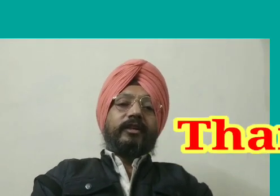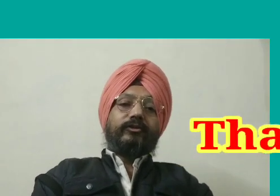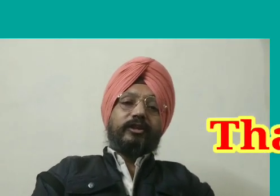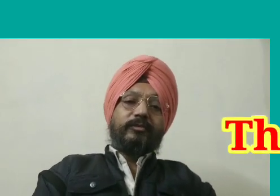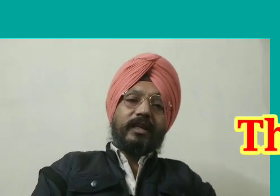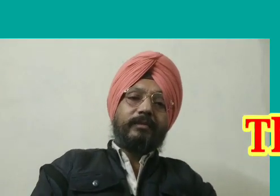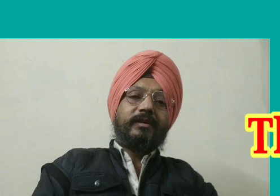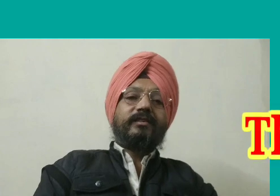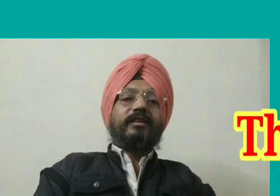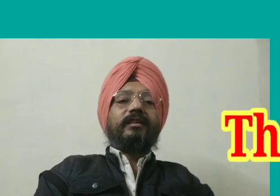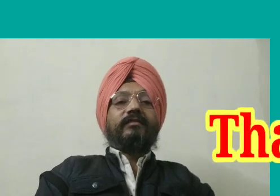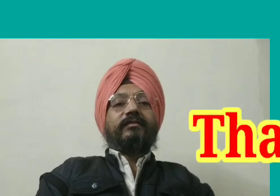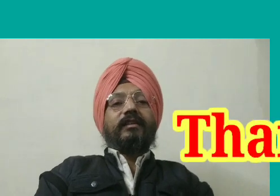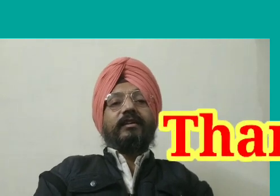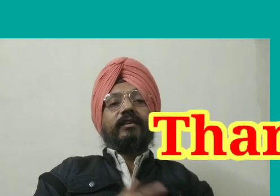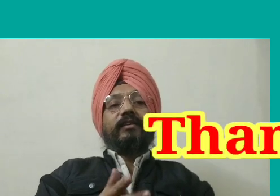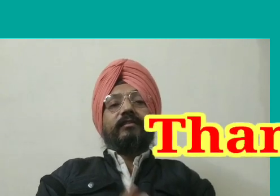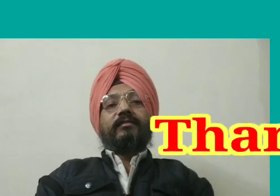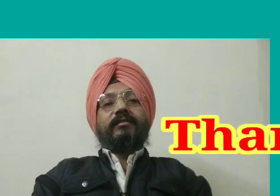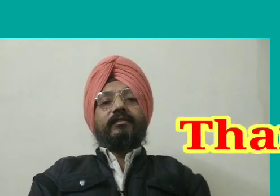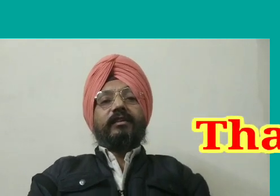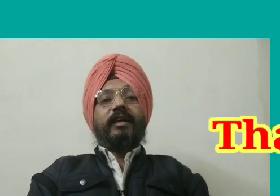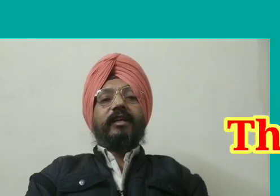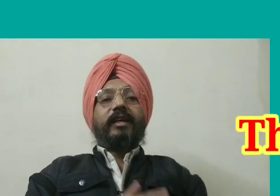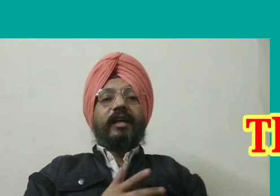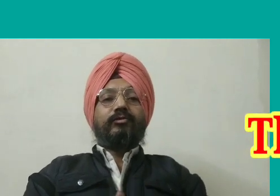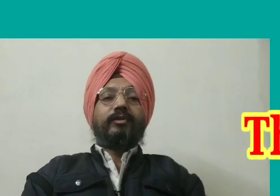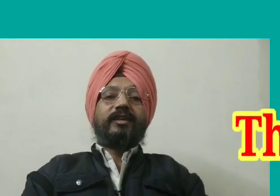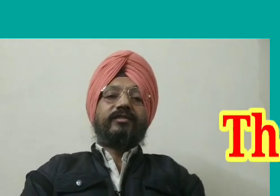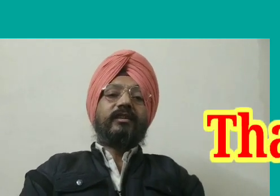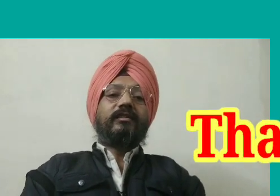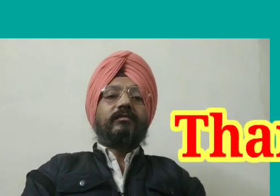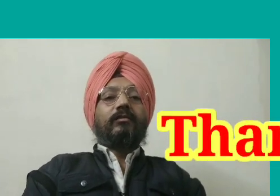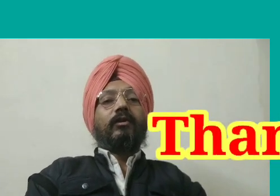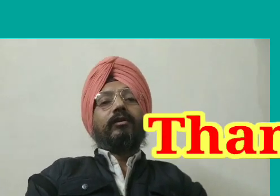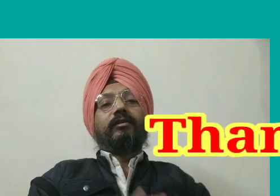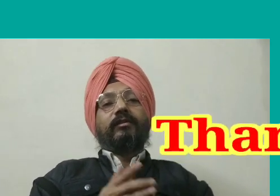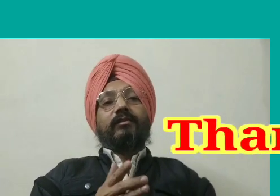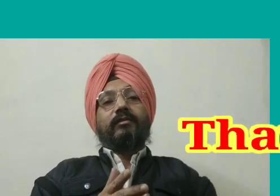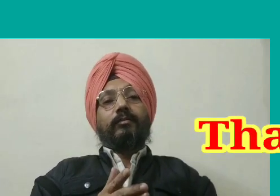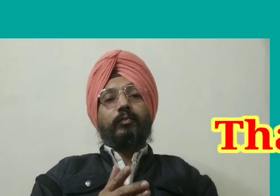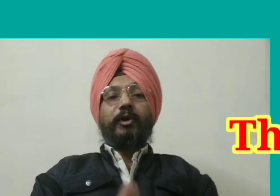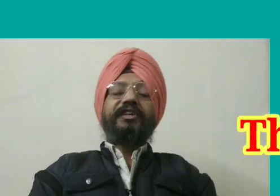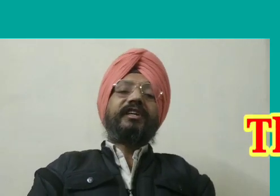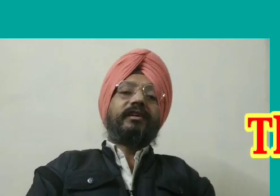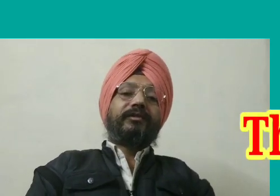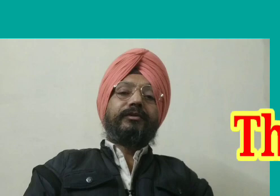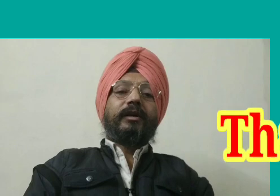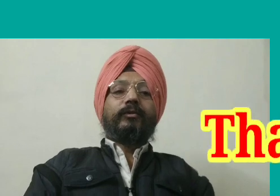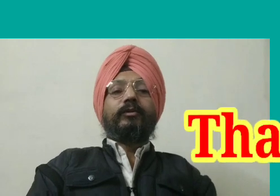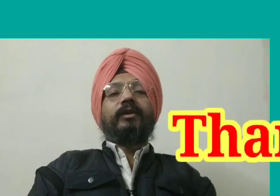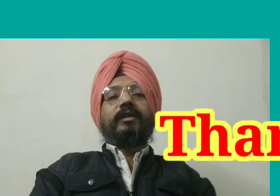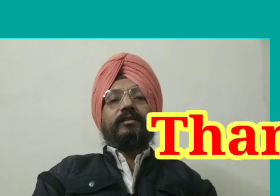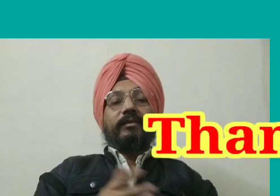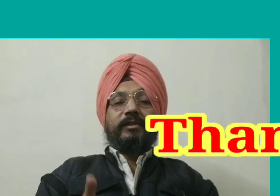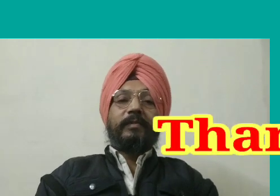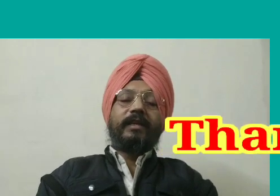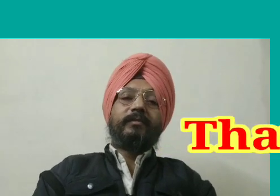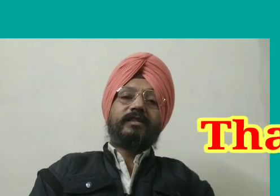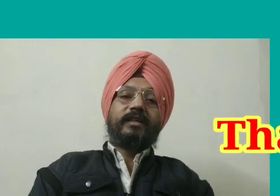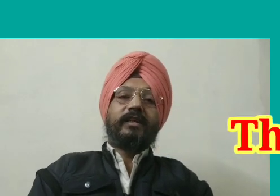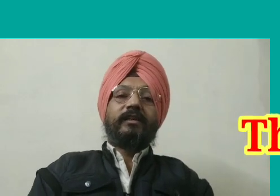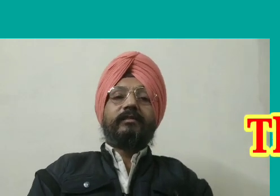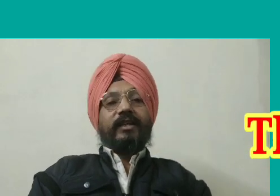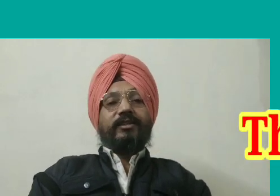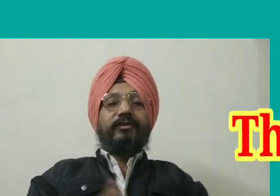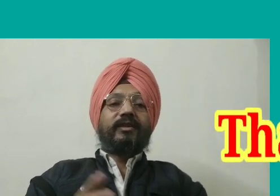चैनल को सब्सक्राइब कीजिए ताके नए नए एजुकेशनल और पोईट्री के वीडियो आपको सबसे